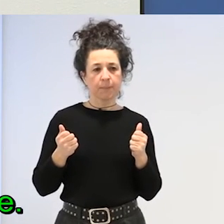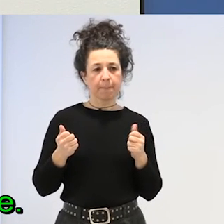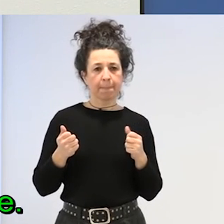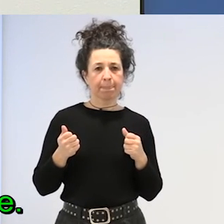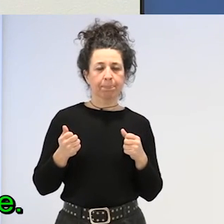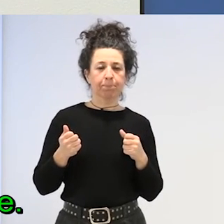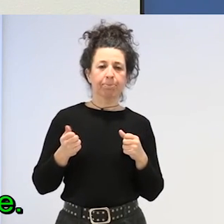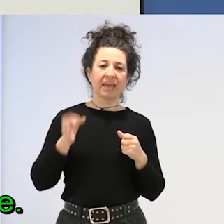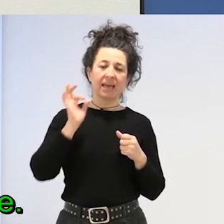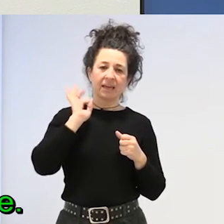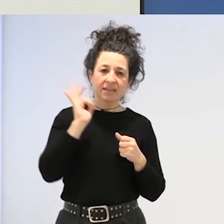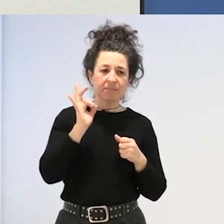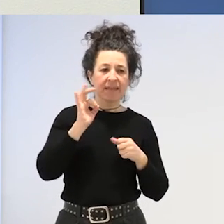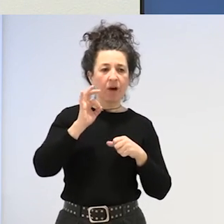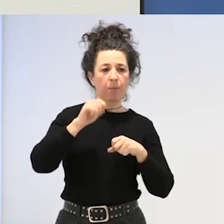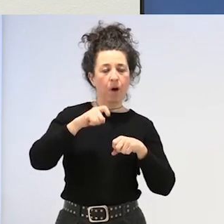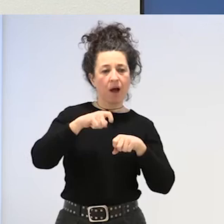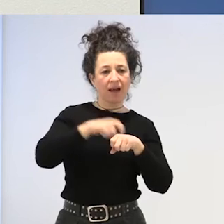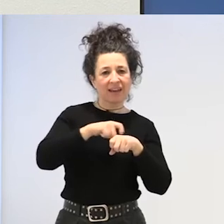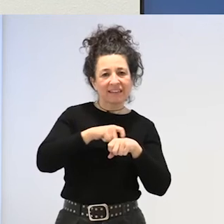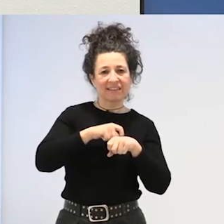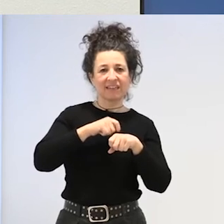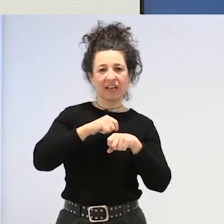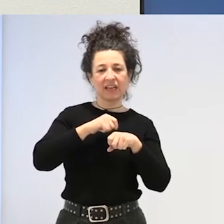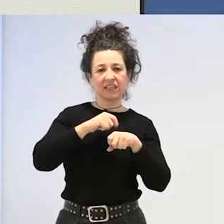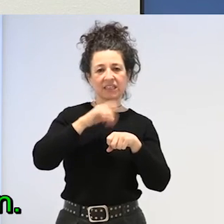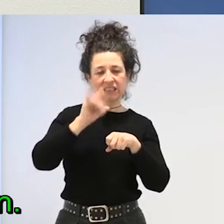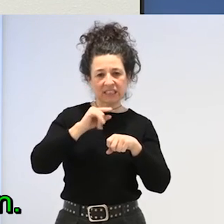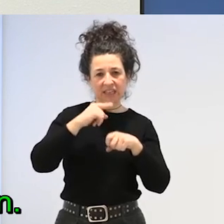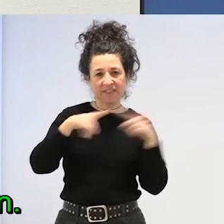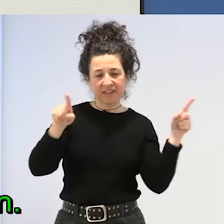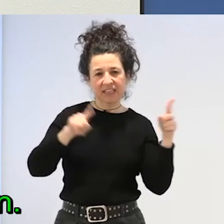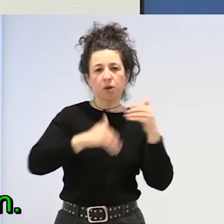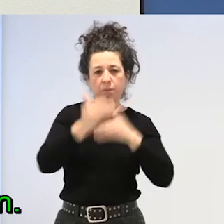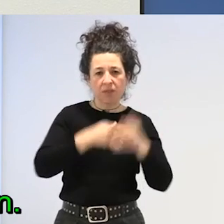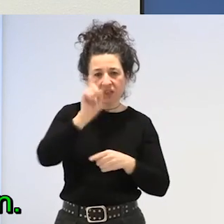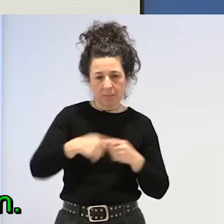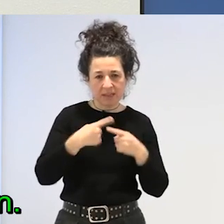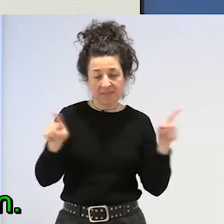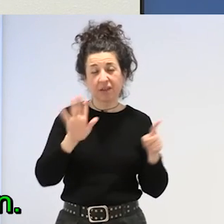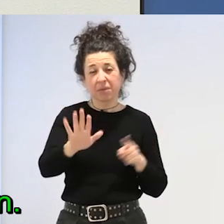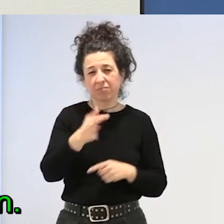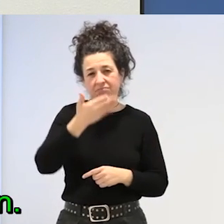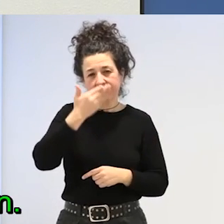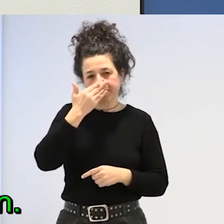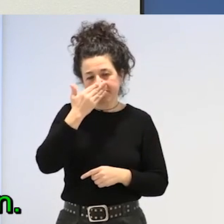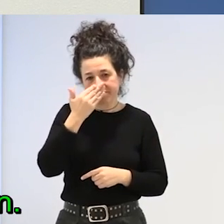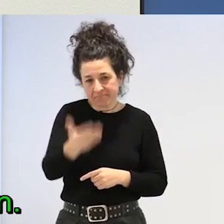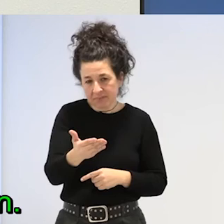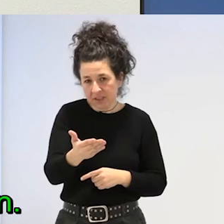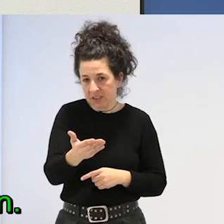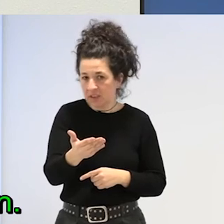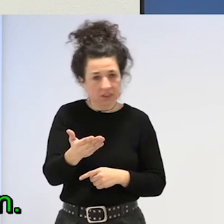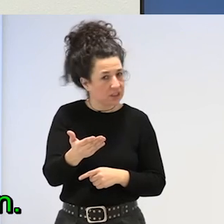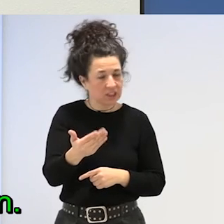osagaiak bai, ezberdinak dira esango nuke, prozesuak agian ere bai, baina egia esan, ez dut